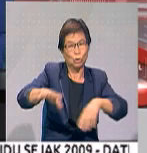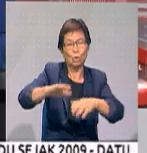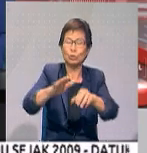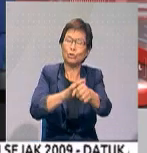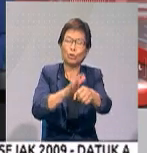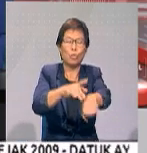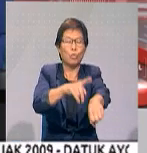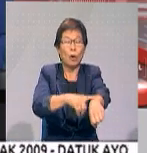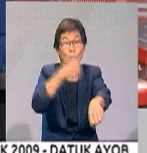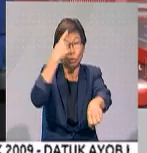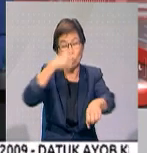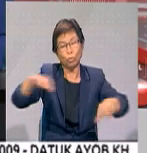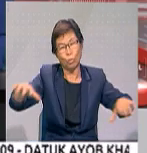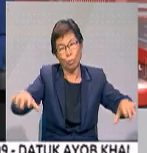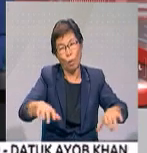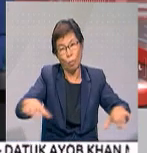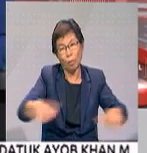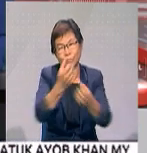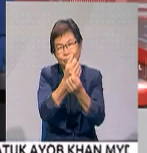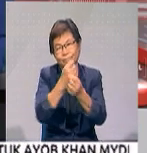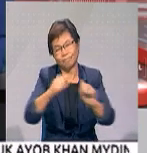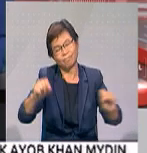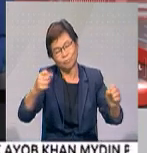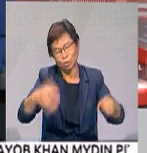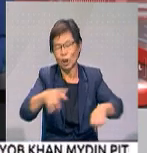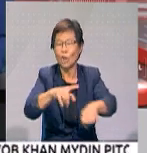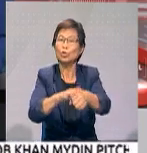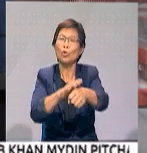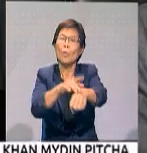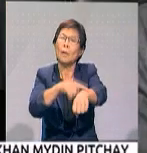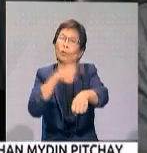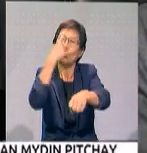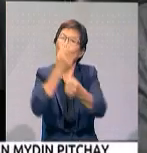cukup waktu bagi melakukan persiapan.